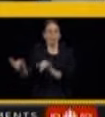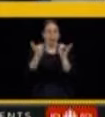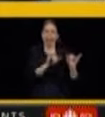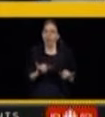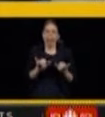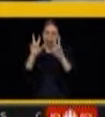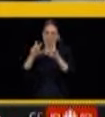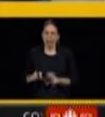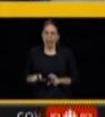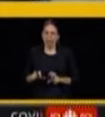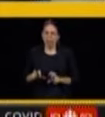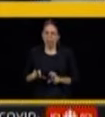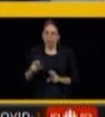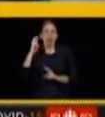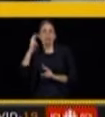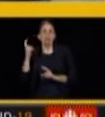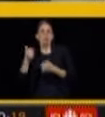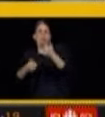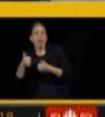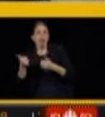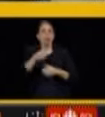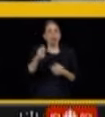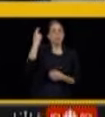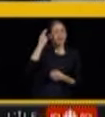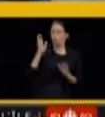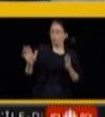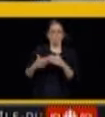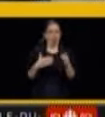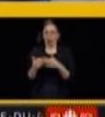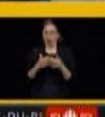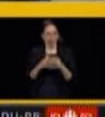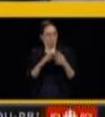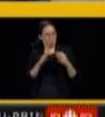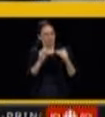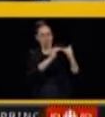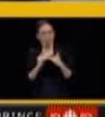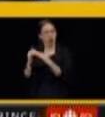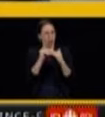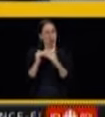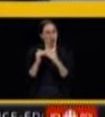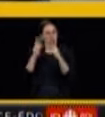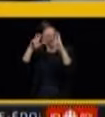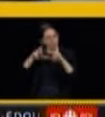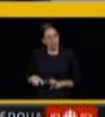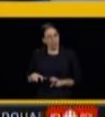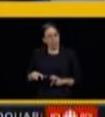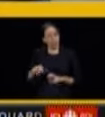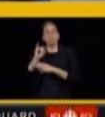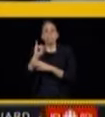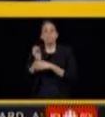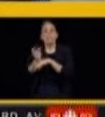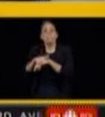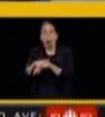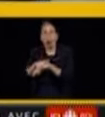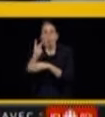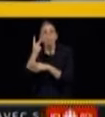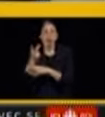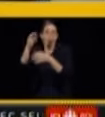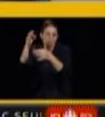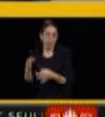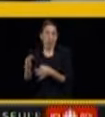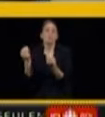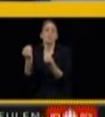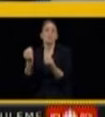élément ou un autre. Tout est traité de la même façon. Si la cause de décès, le constat de décès se fait à l'hôpital, ça se fait d'une certaine façon. Si ça se